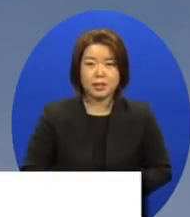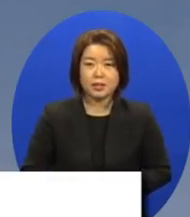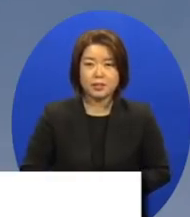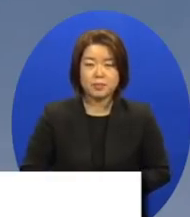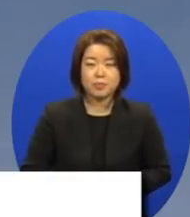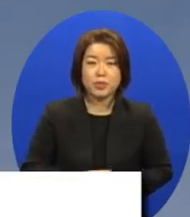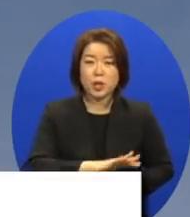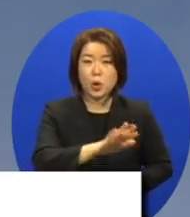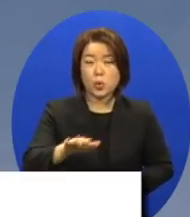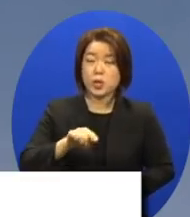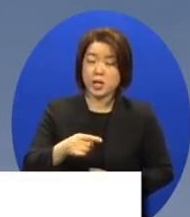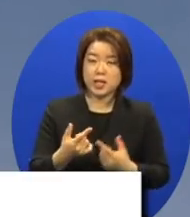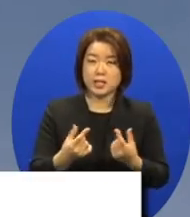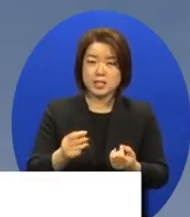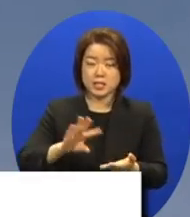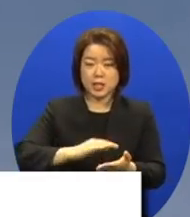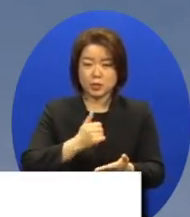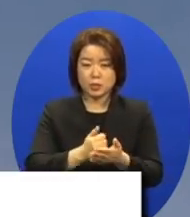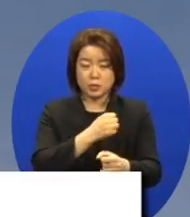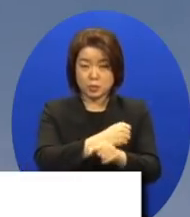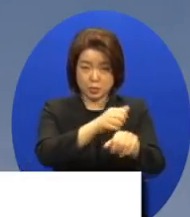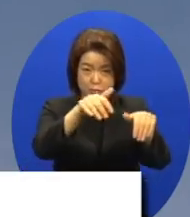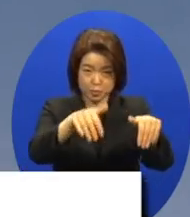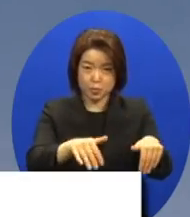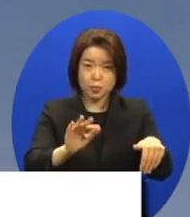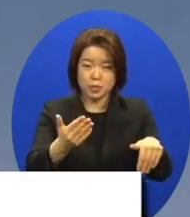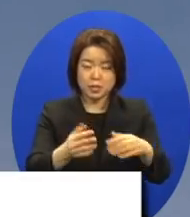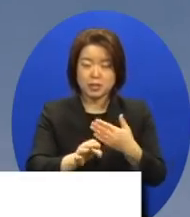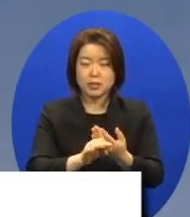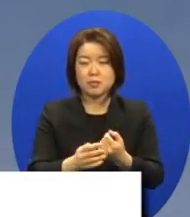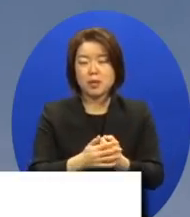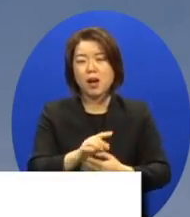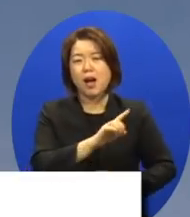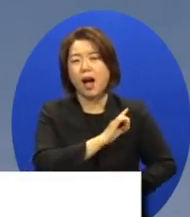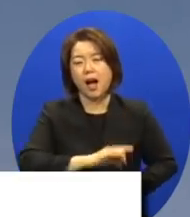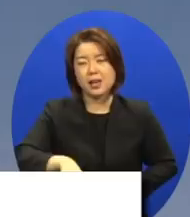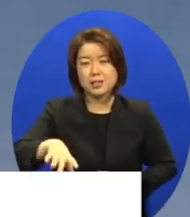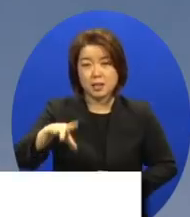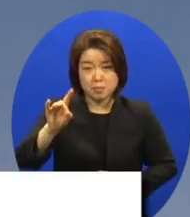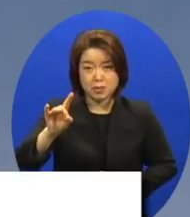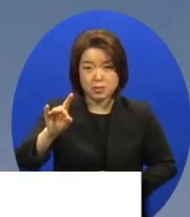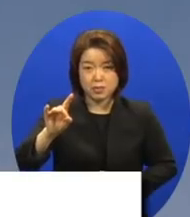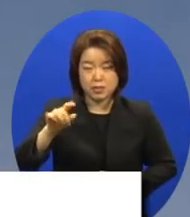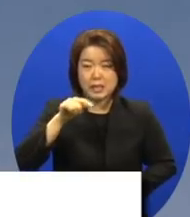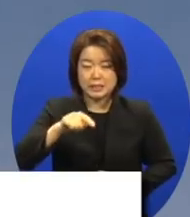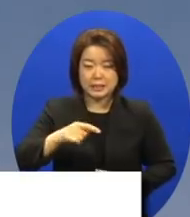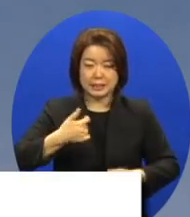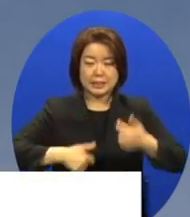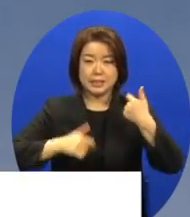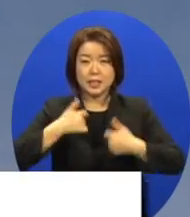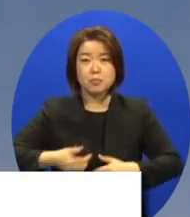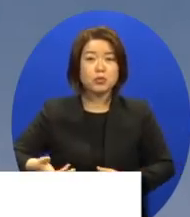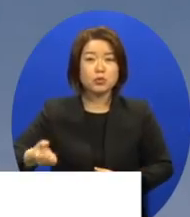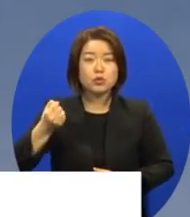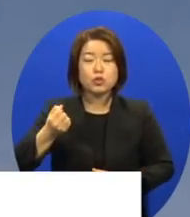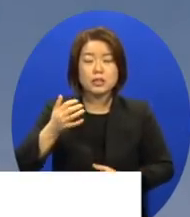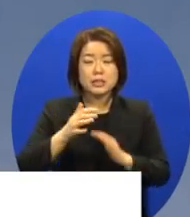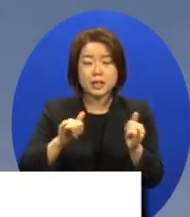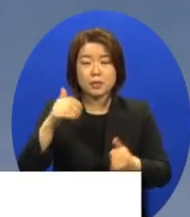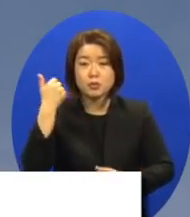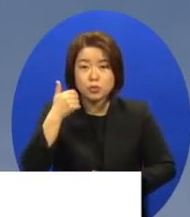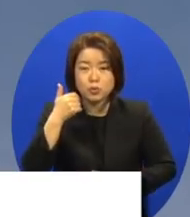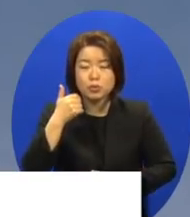우리가 2000원 그리스도의 노예가 되면 가장 먼저 그 기쁨 을 누리는 사람이 배우지